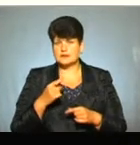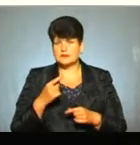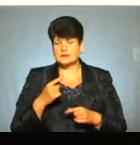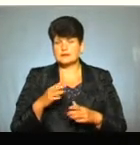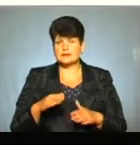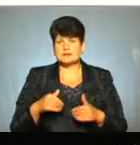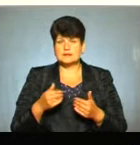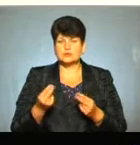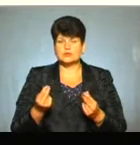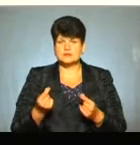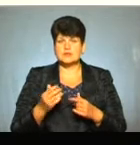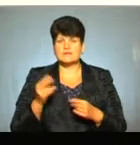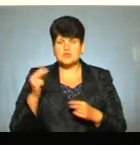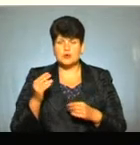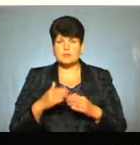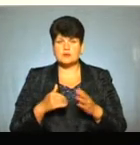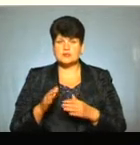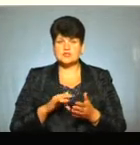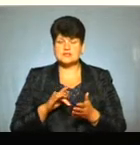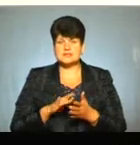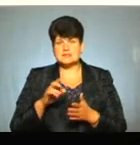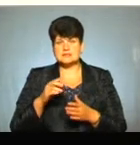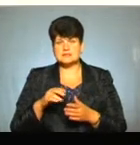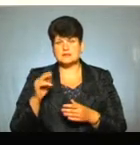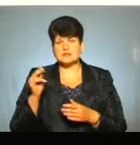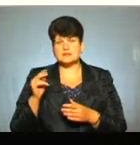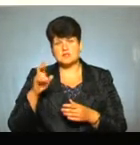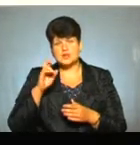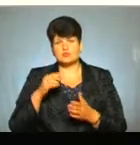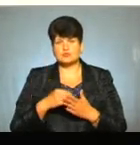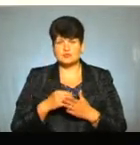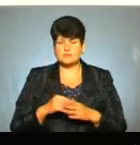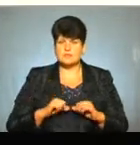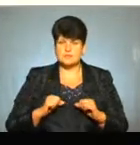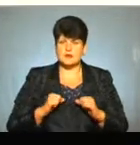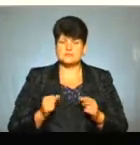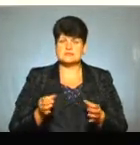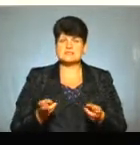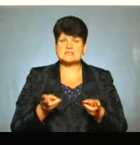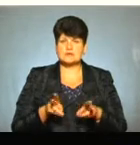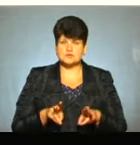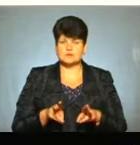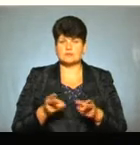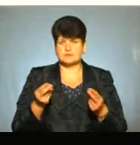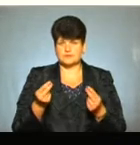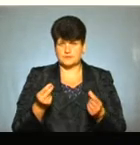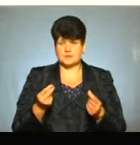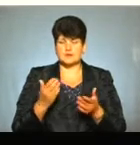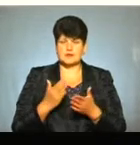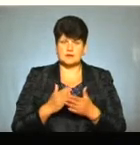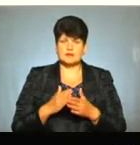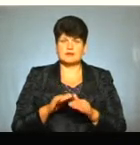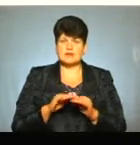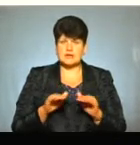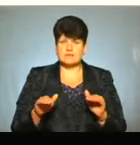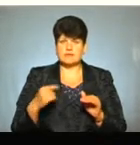на навчально-практичні центри з державного бюджету. Ми намагаємося залишками освітньої субвенції, які в нас складаються на